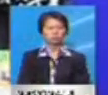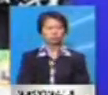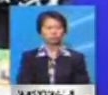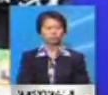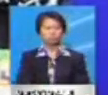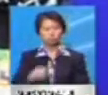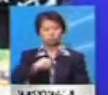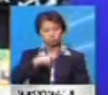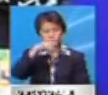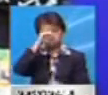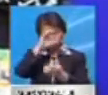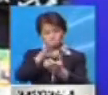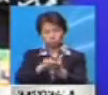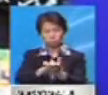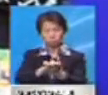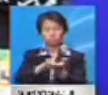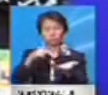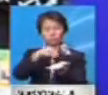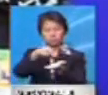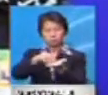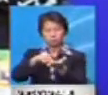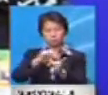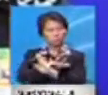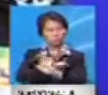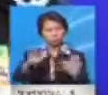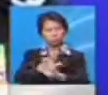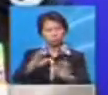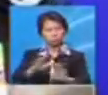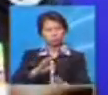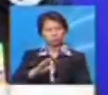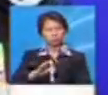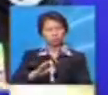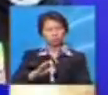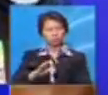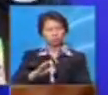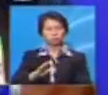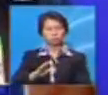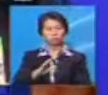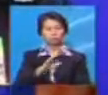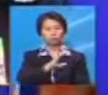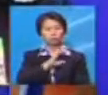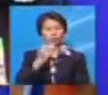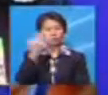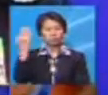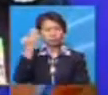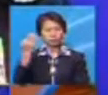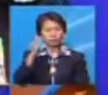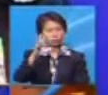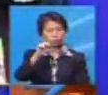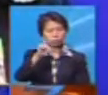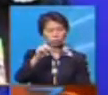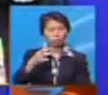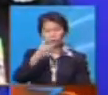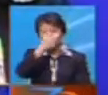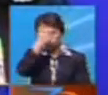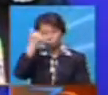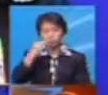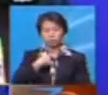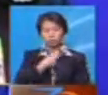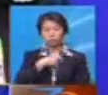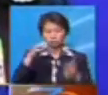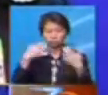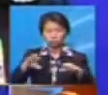Percaya ini bukan oleh anggota regular polis. Kerana kita telah